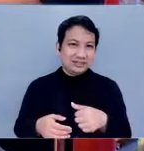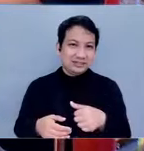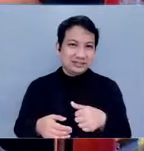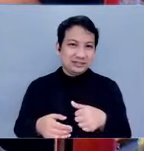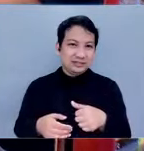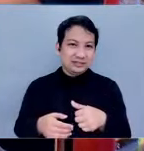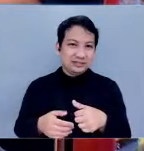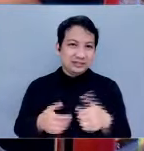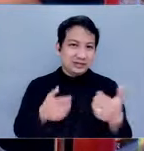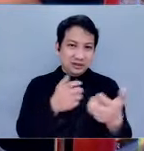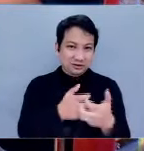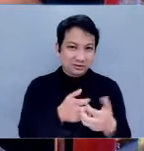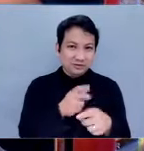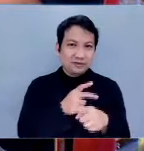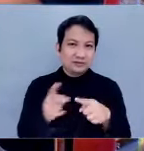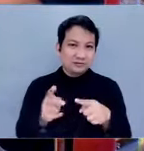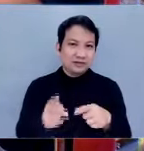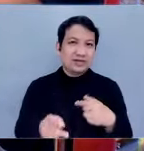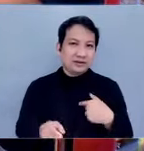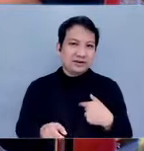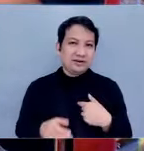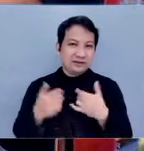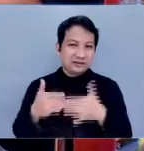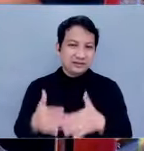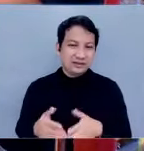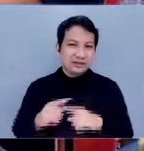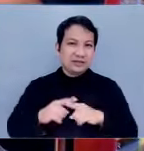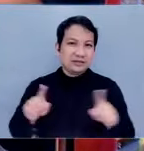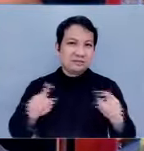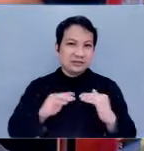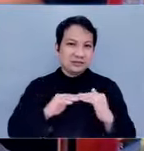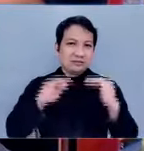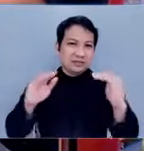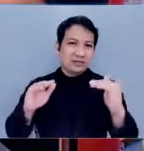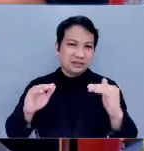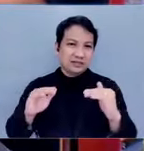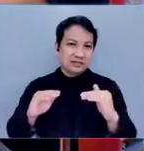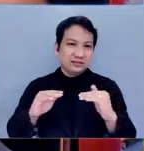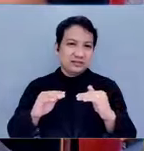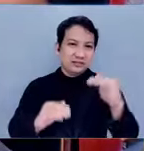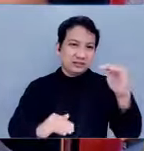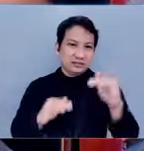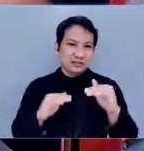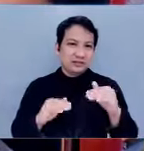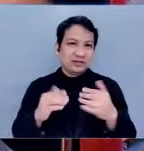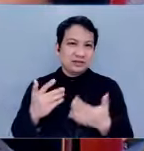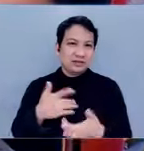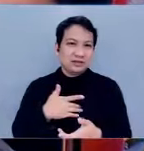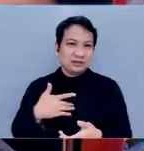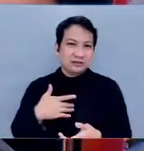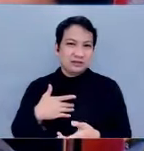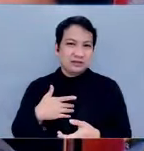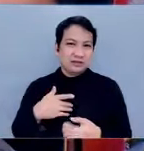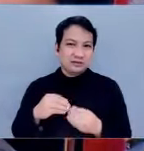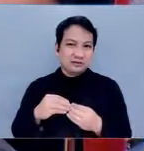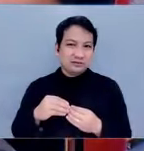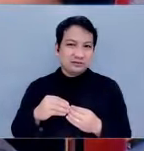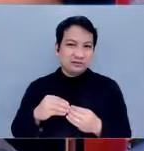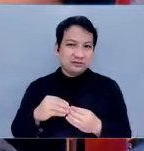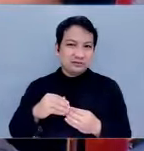a professional gamer. Kasi ibang level din yun. So more on leisure yung ati sa kanya. Yes, pero kasi competitive siya